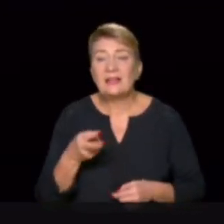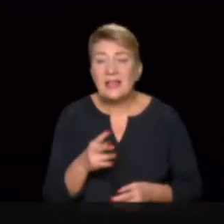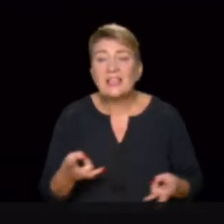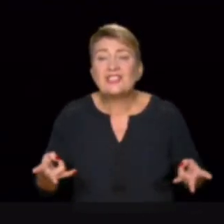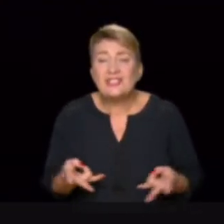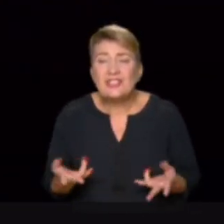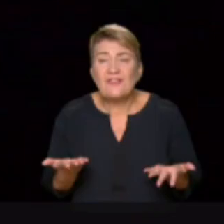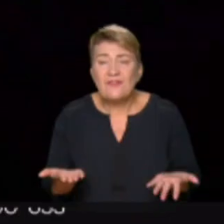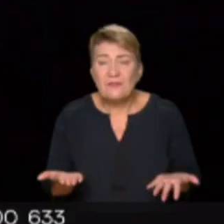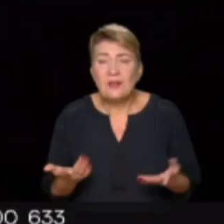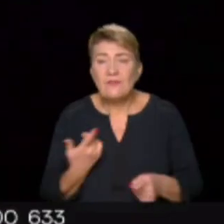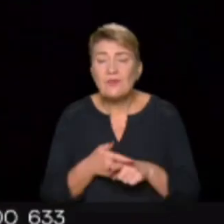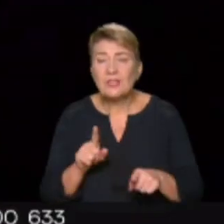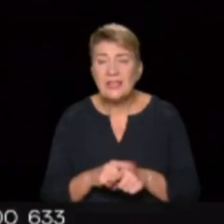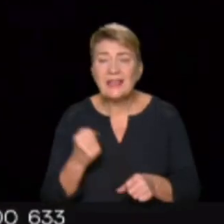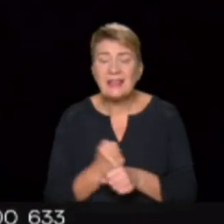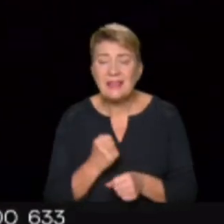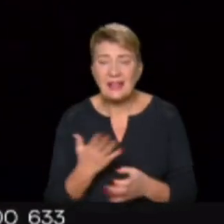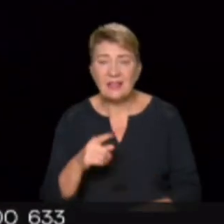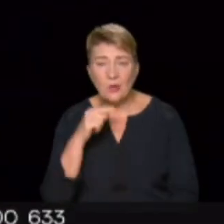Для чего вы, хохлы, это делаете?